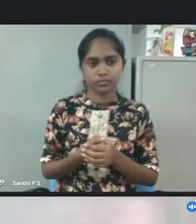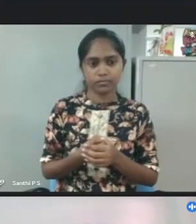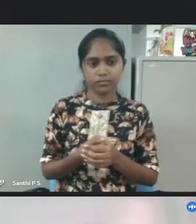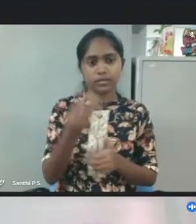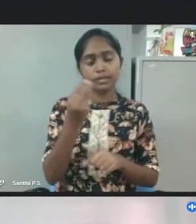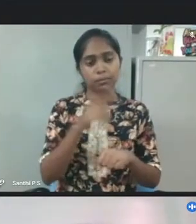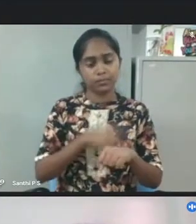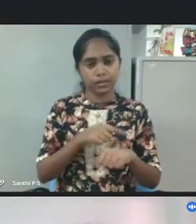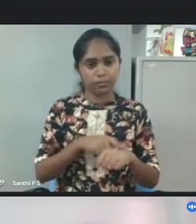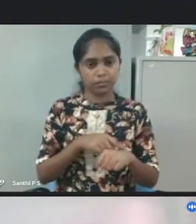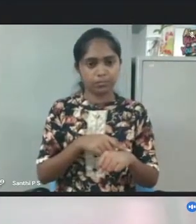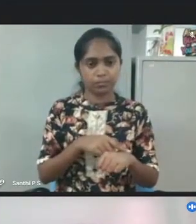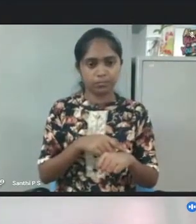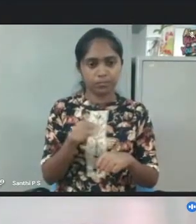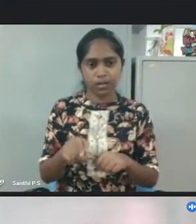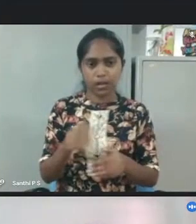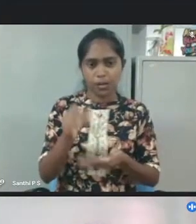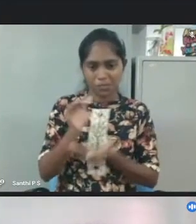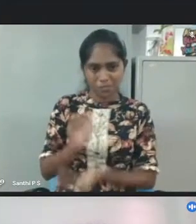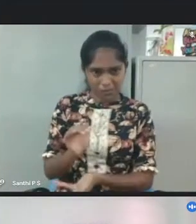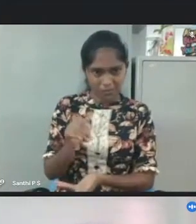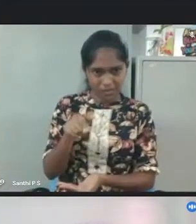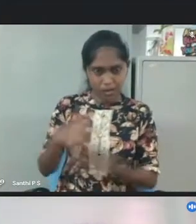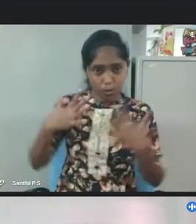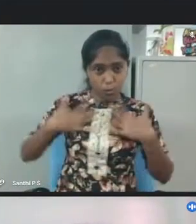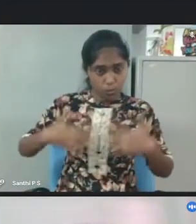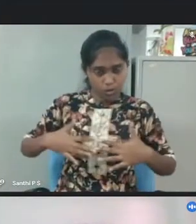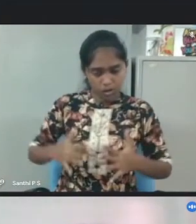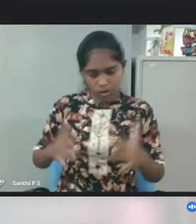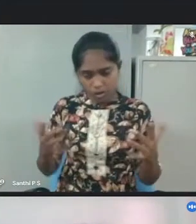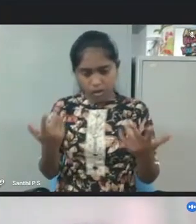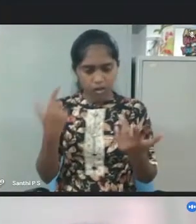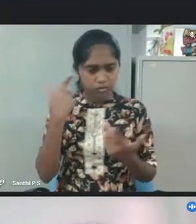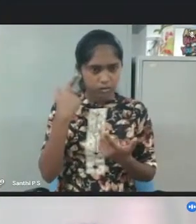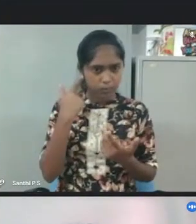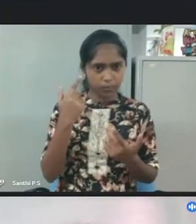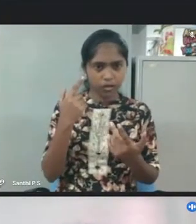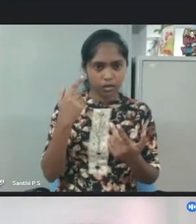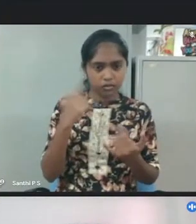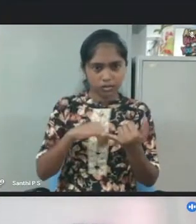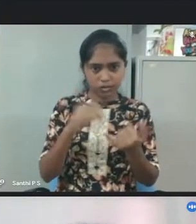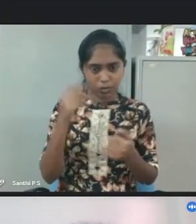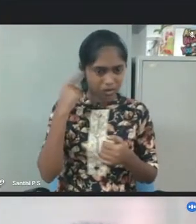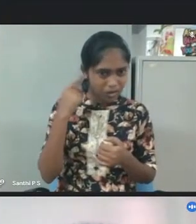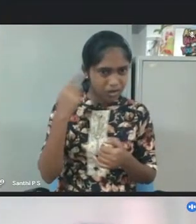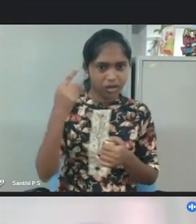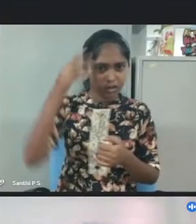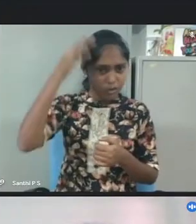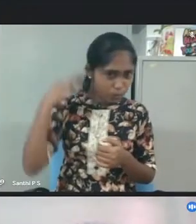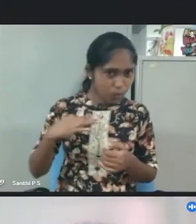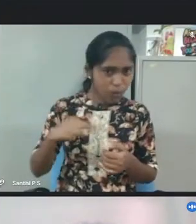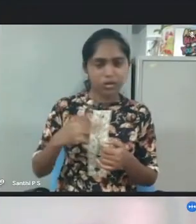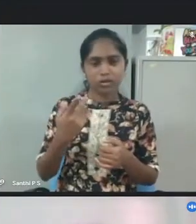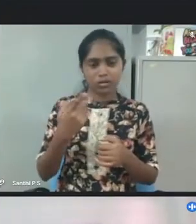ചിലപ്പോൾ വലിയ ബേബിയാണ് വരുന്ന, ചിലപ്പോൾ നെർവ്, ബ്രക്കിയൽ പ്ലെക്സസ്, ഞരമ്പുകളിലുള്ള പ്രശ്നങ്ങൾ